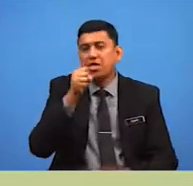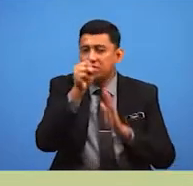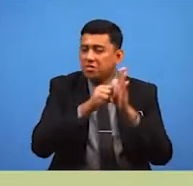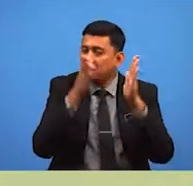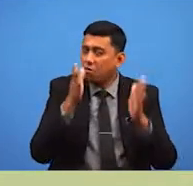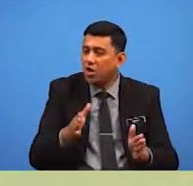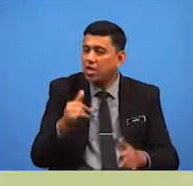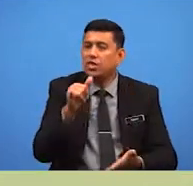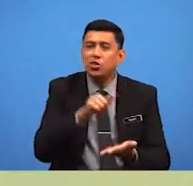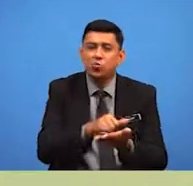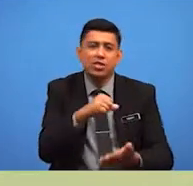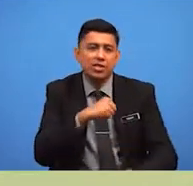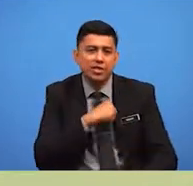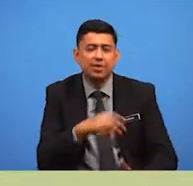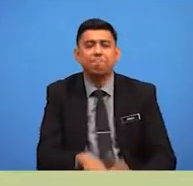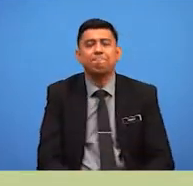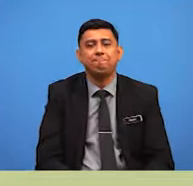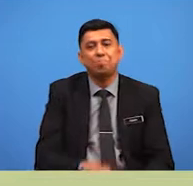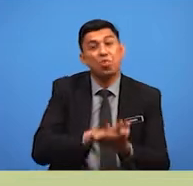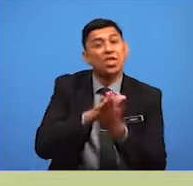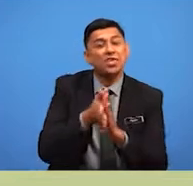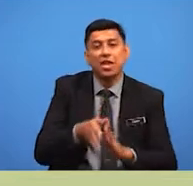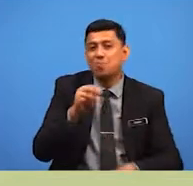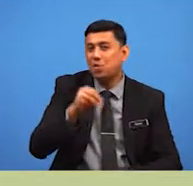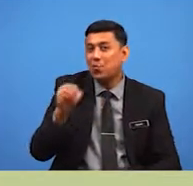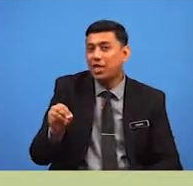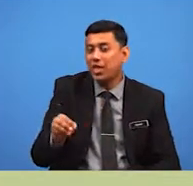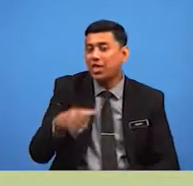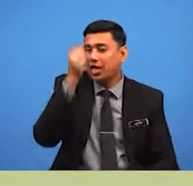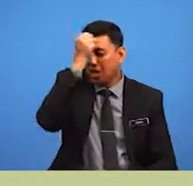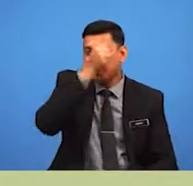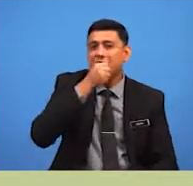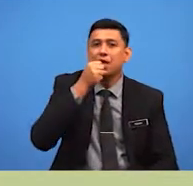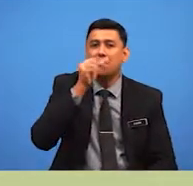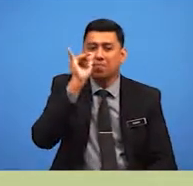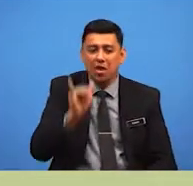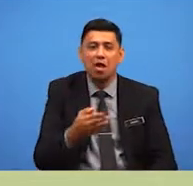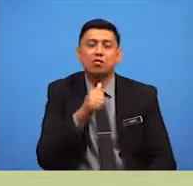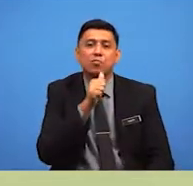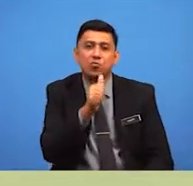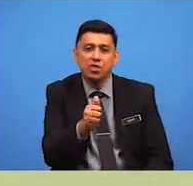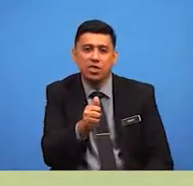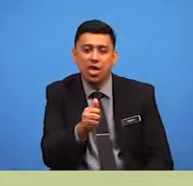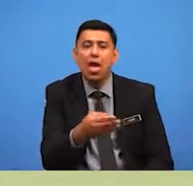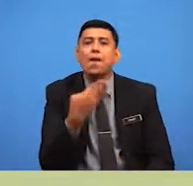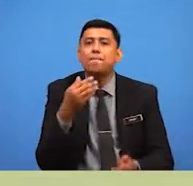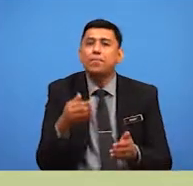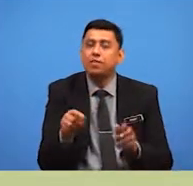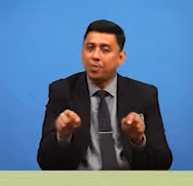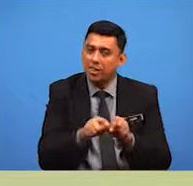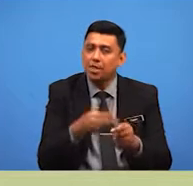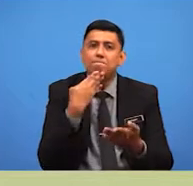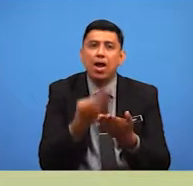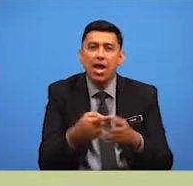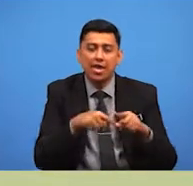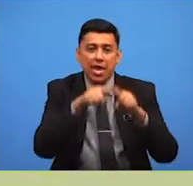itu sendiri. Jadi, murid-murid, sikap yang terpuji seperti baik hati